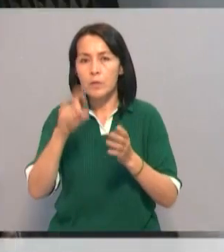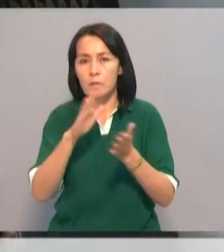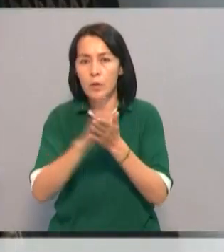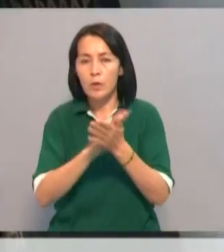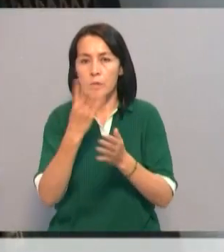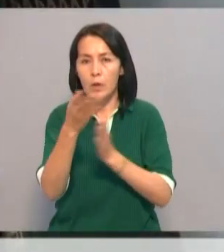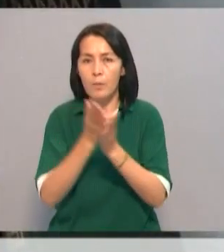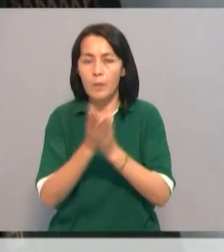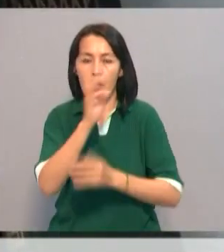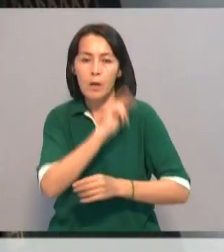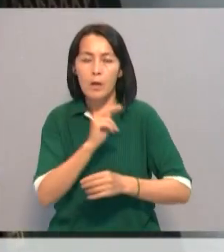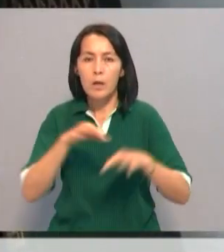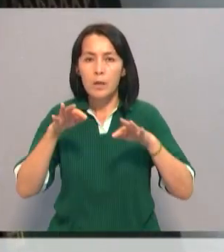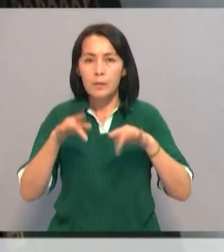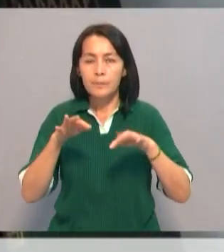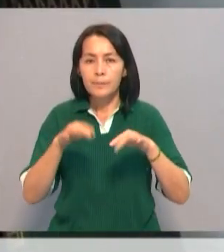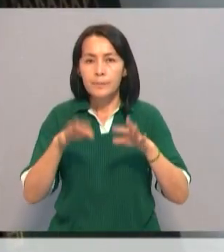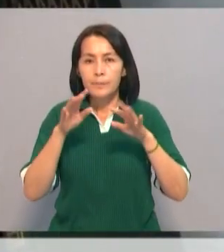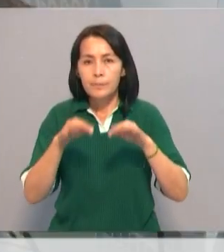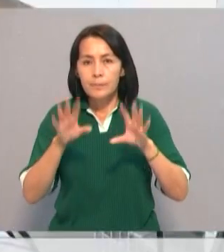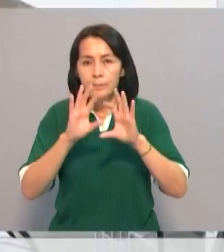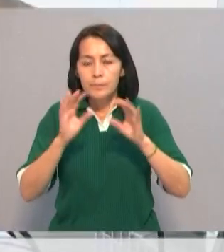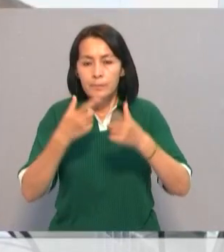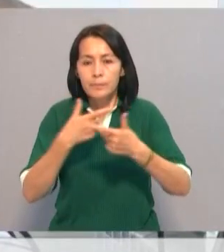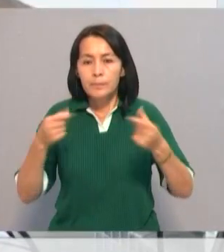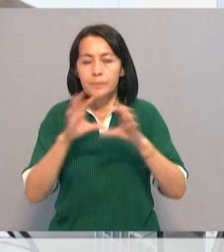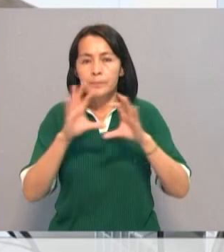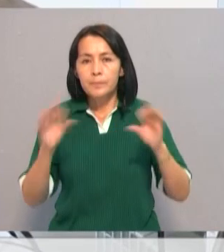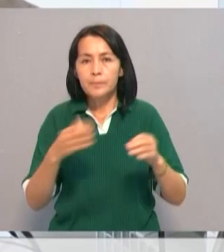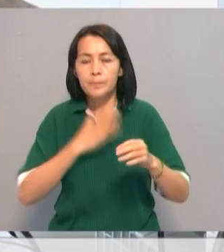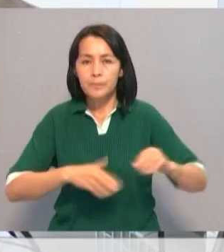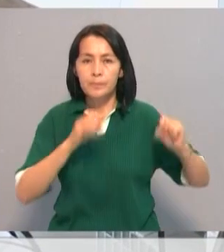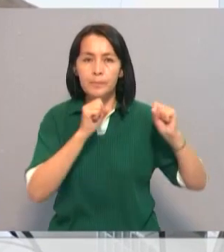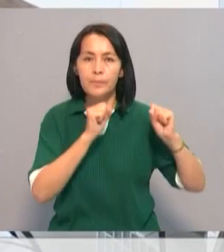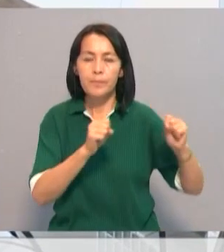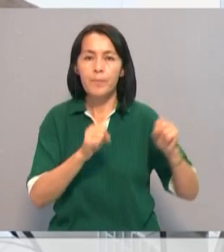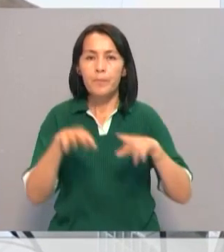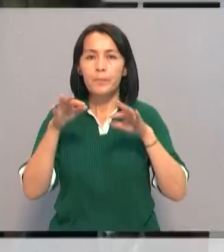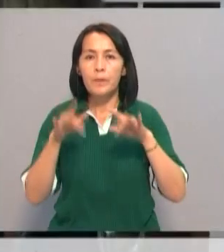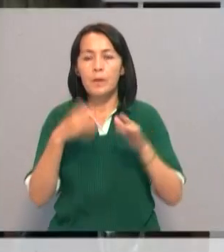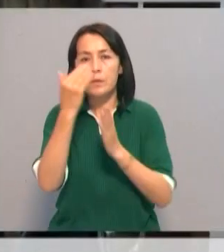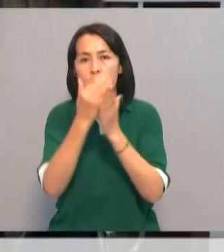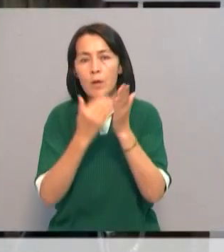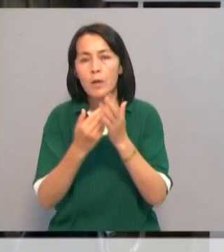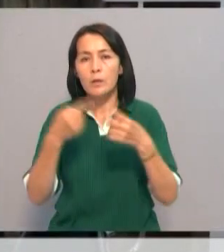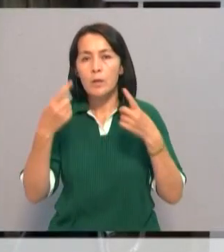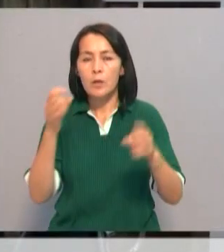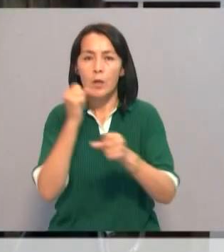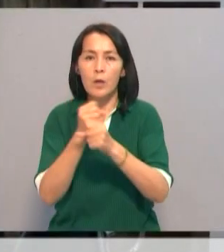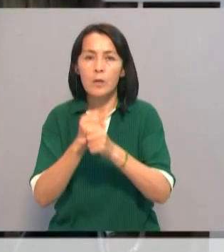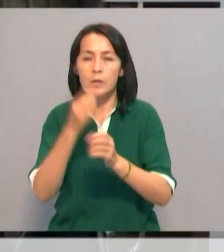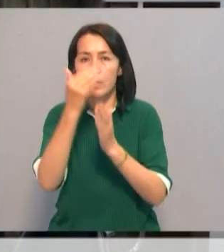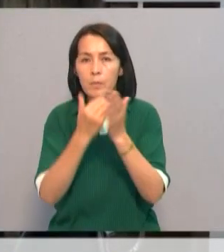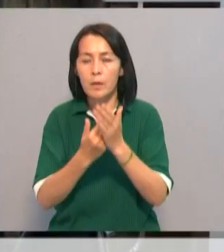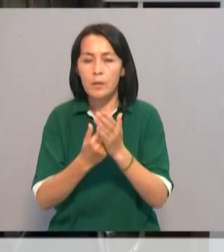4 программам обучения: информатика, информационные системы, кибербезопасность, компьютерное программирование и разработка